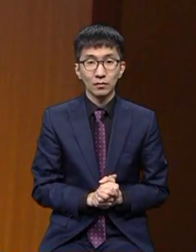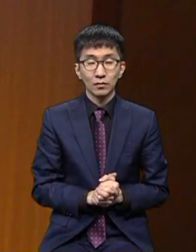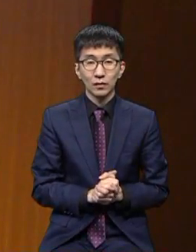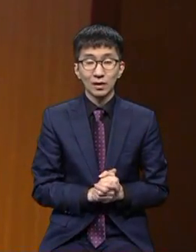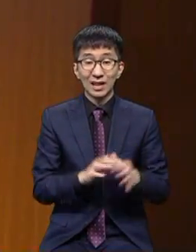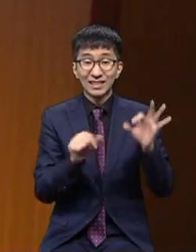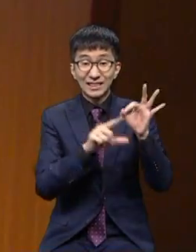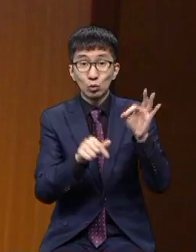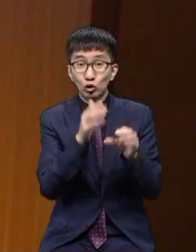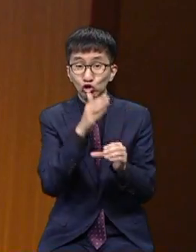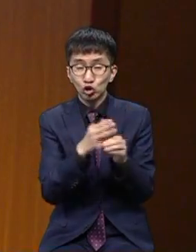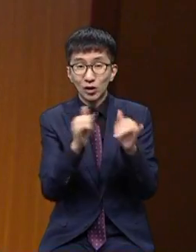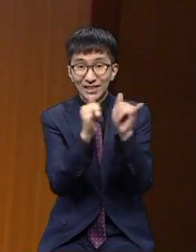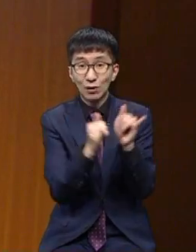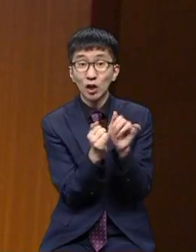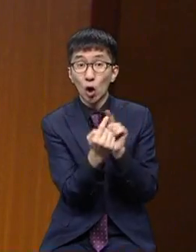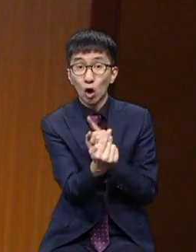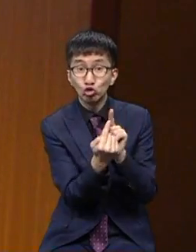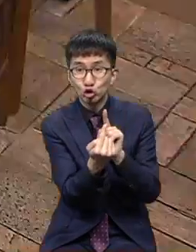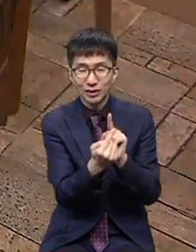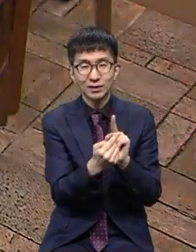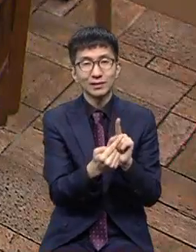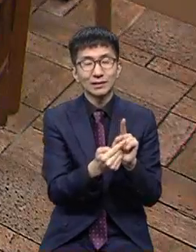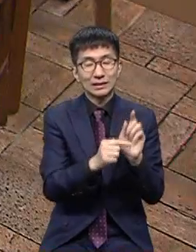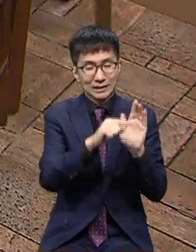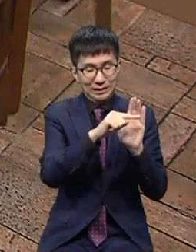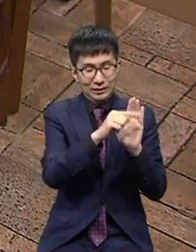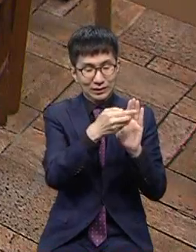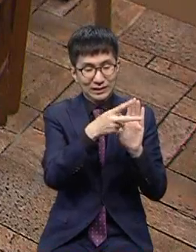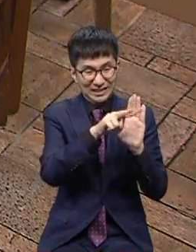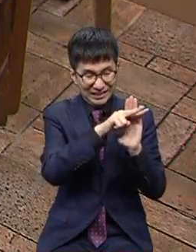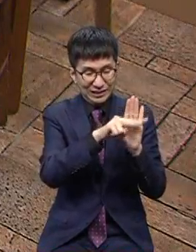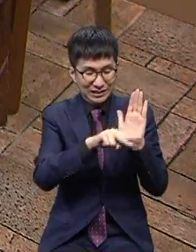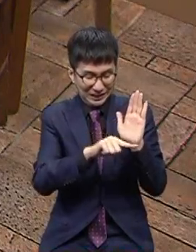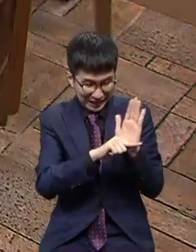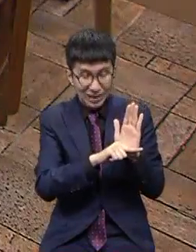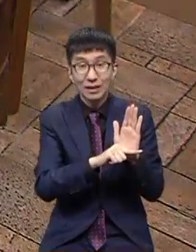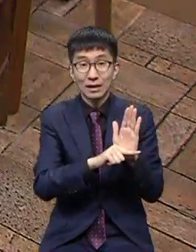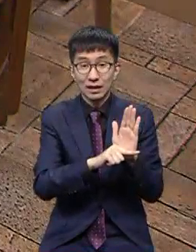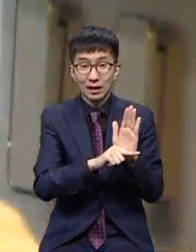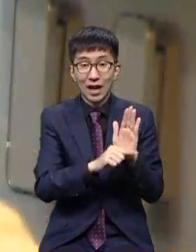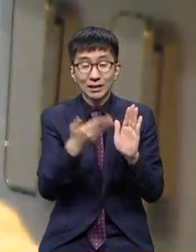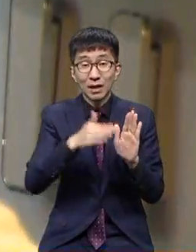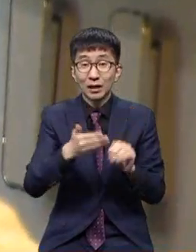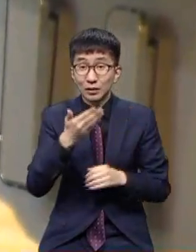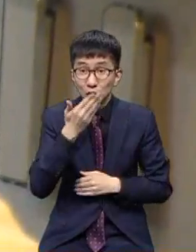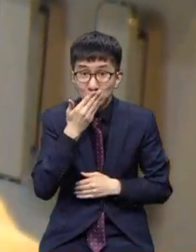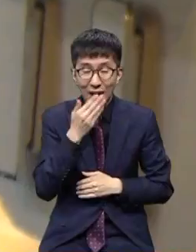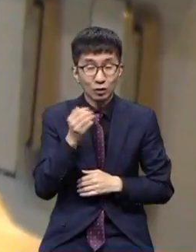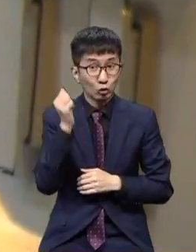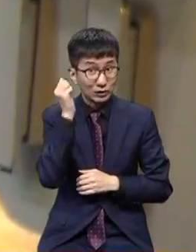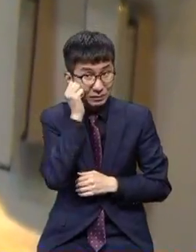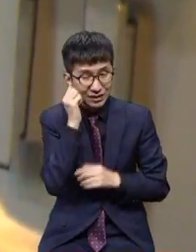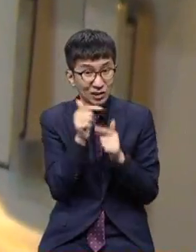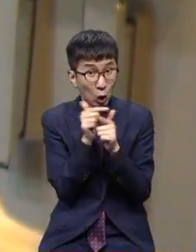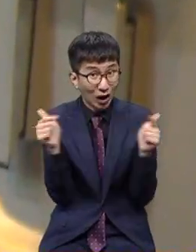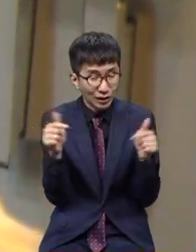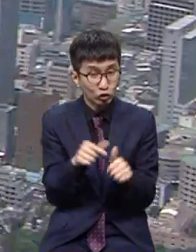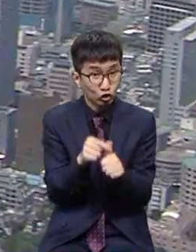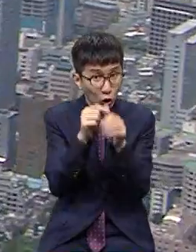중순 사회적 거리두기가 1단계로 완화됐지만 숙박 음식 업종의 취업자 감소폭은 9월과